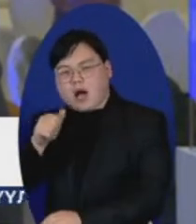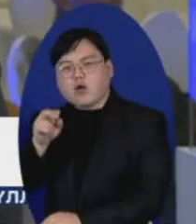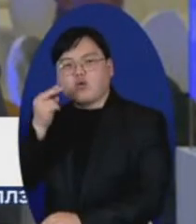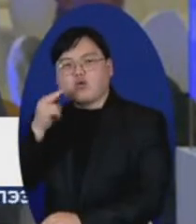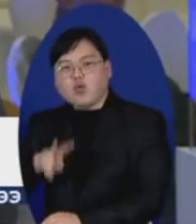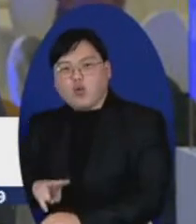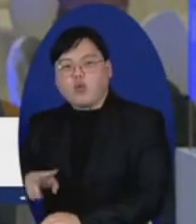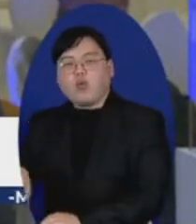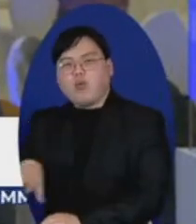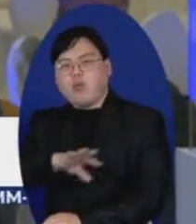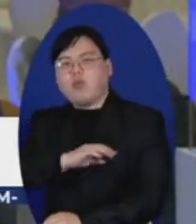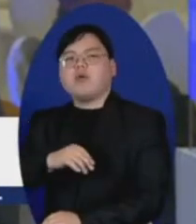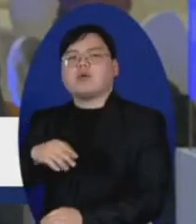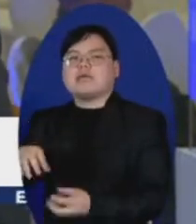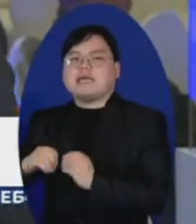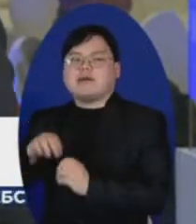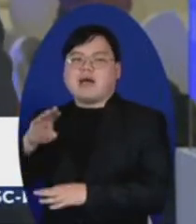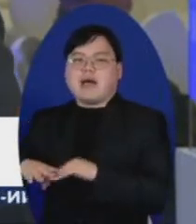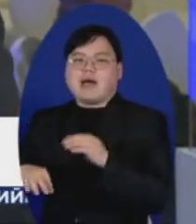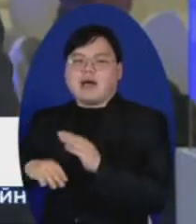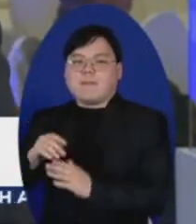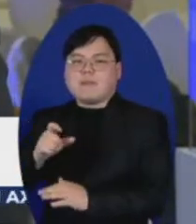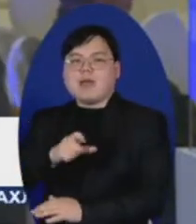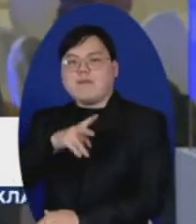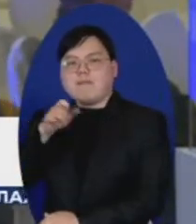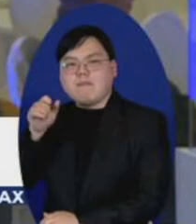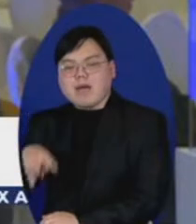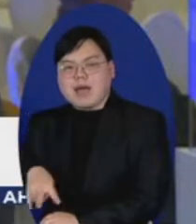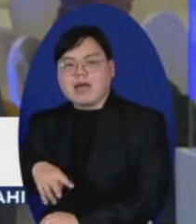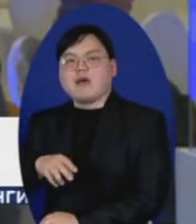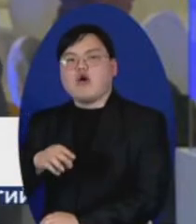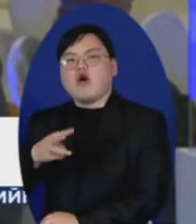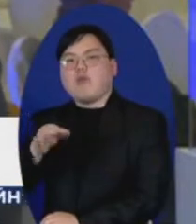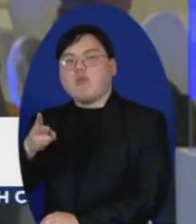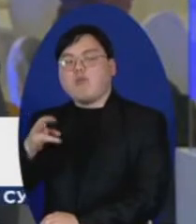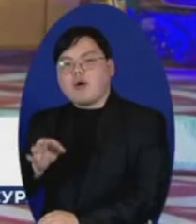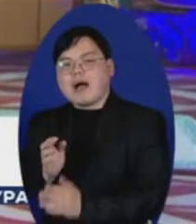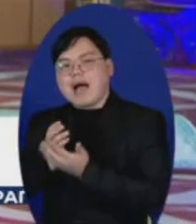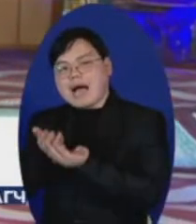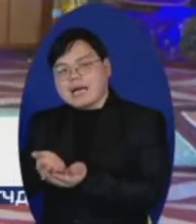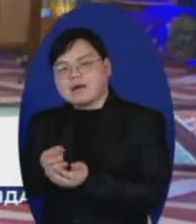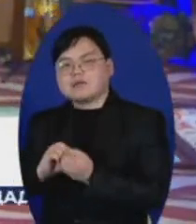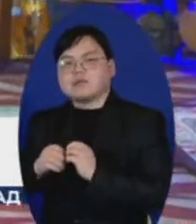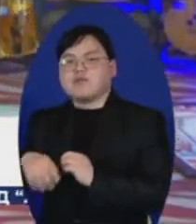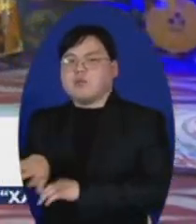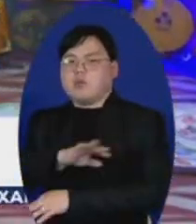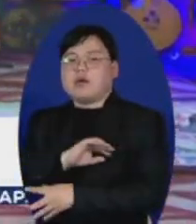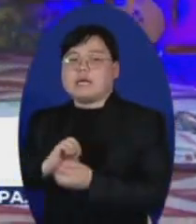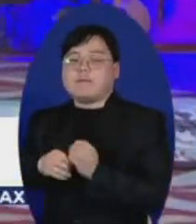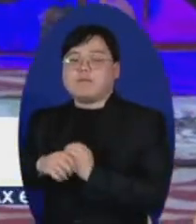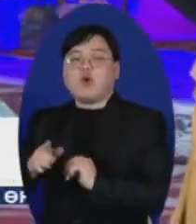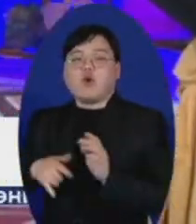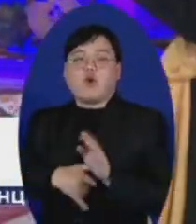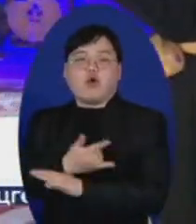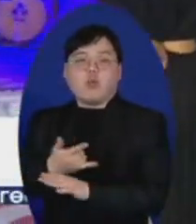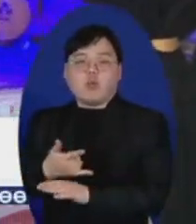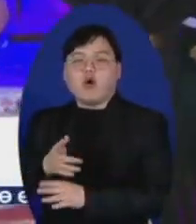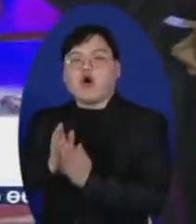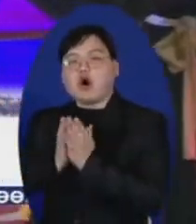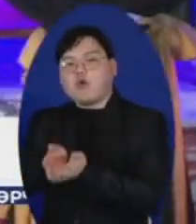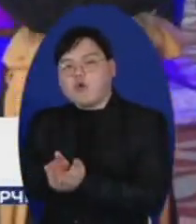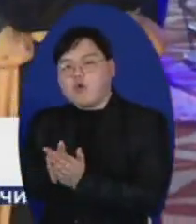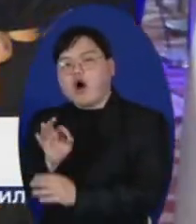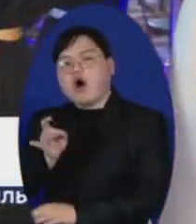сүврээ хийцээ эдлэл хийдэг. Мөнгө эдлэл, эмээл хазаар ташуур тэгэл. Тиймэрхүүл юм хийдэг. Энэ мэт өмнө говь орхон ус хөвсгөл аймгийн